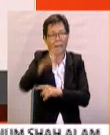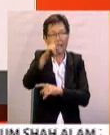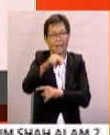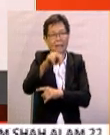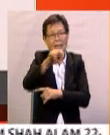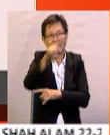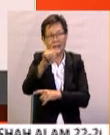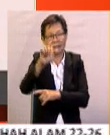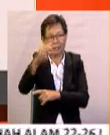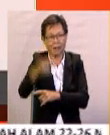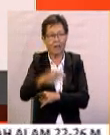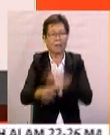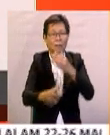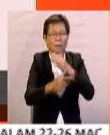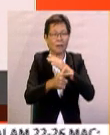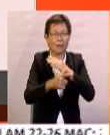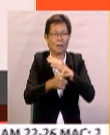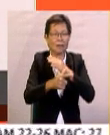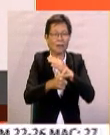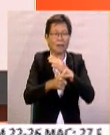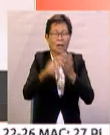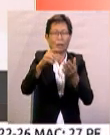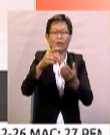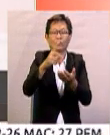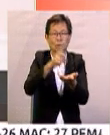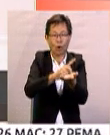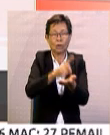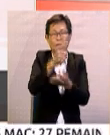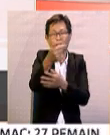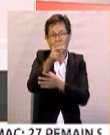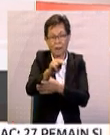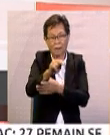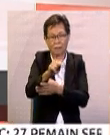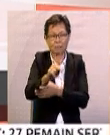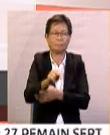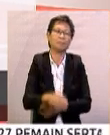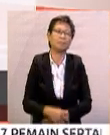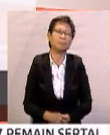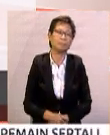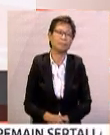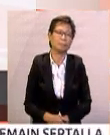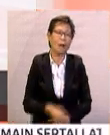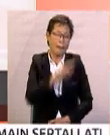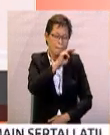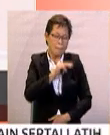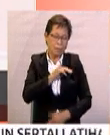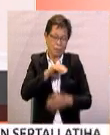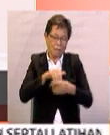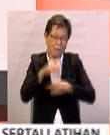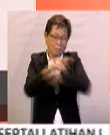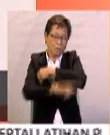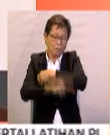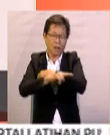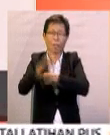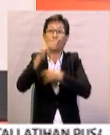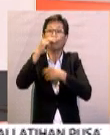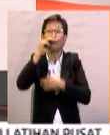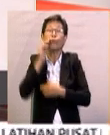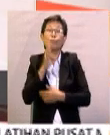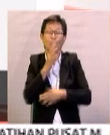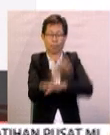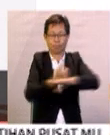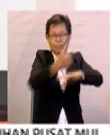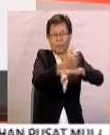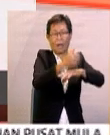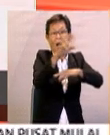bekas Timbalan Pengerusi Jawatan Kuasa Kira-kira Wang Negara Dr. Tan Seng Giao. Menurut Menteri Dalam Negeri Tan Sri Muhyiddin Yassin,